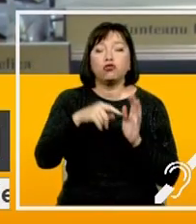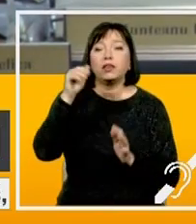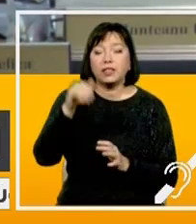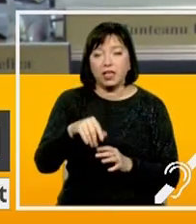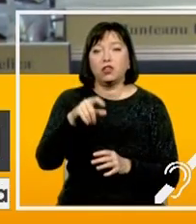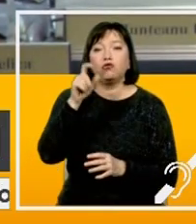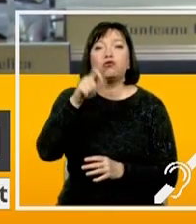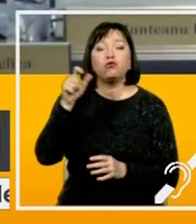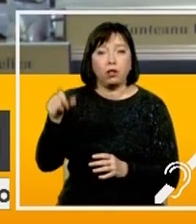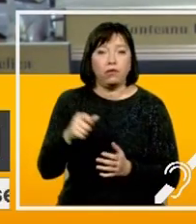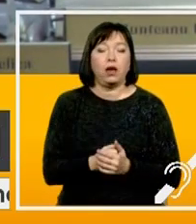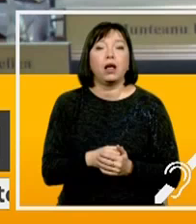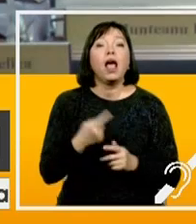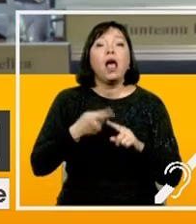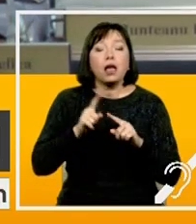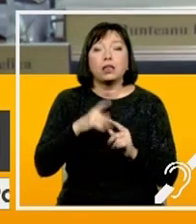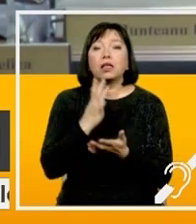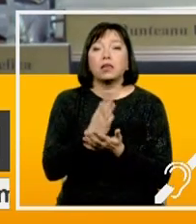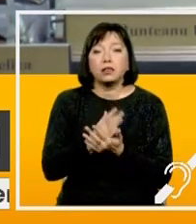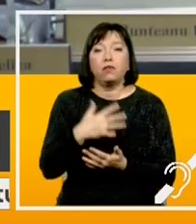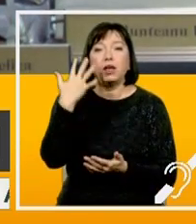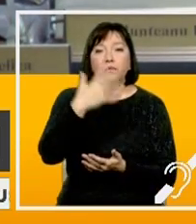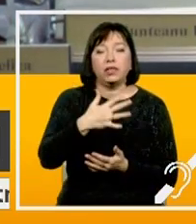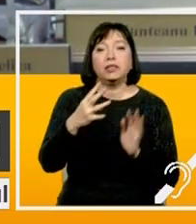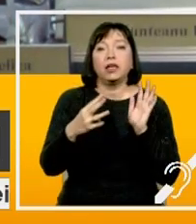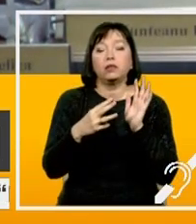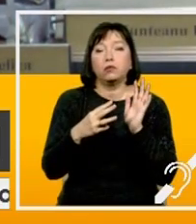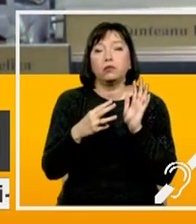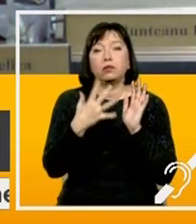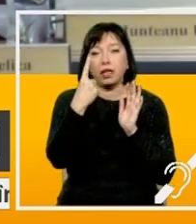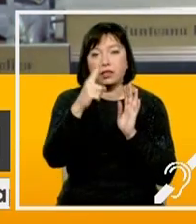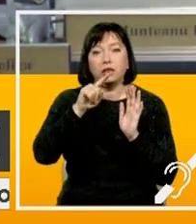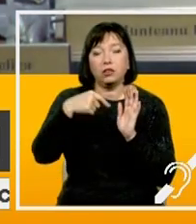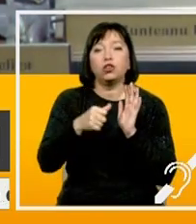1.562.238 de alegători, ceea ce reprezintă